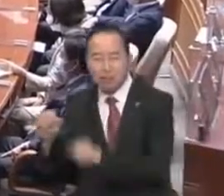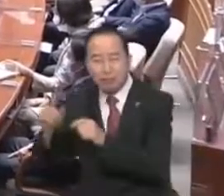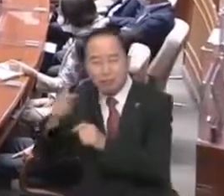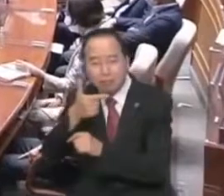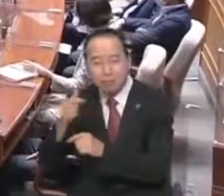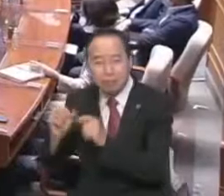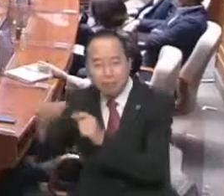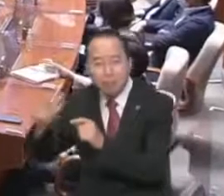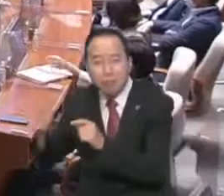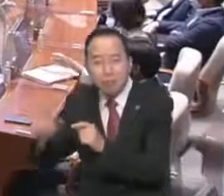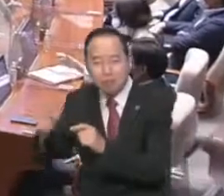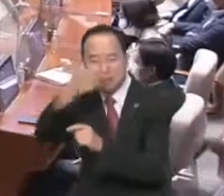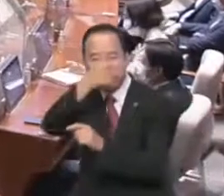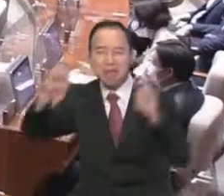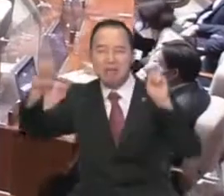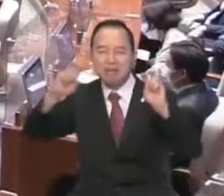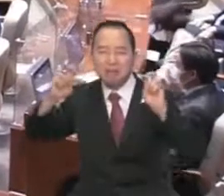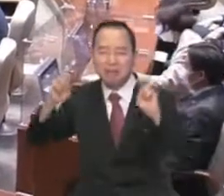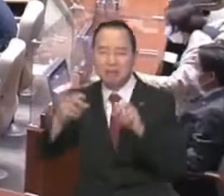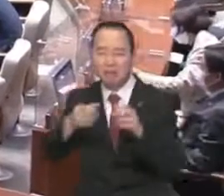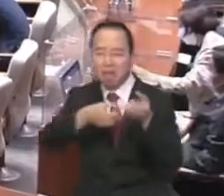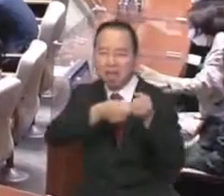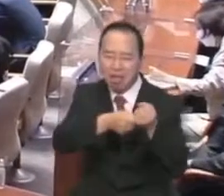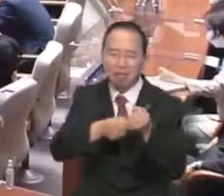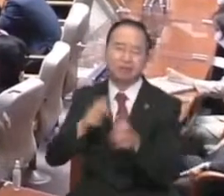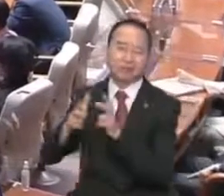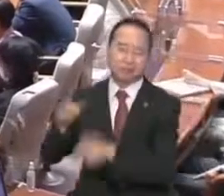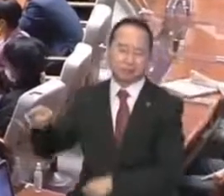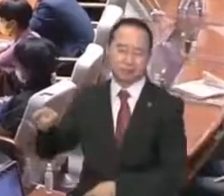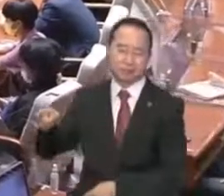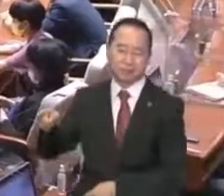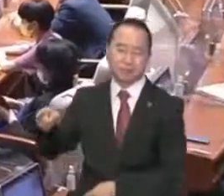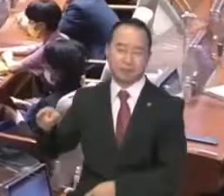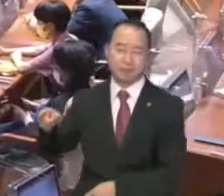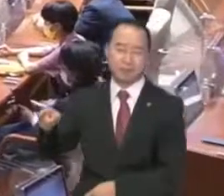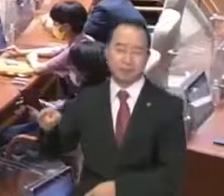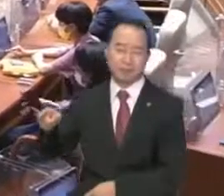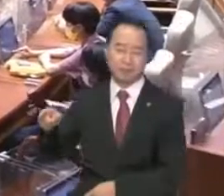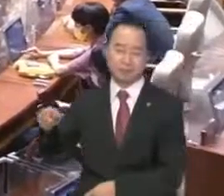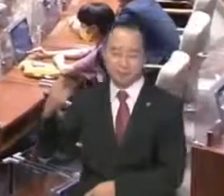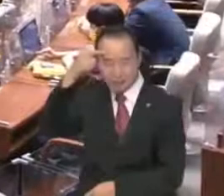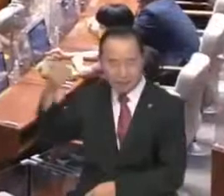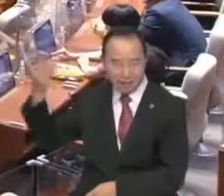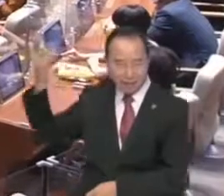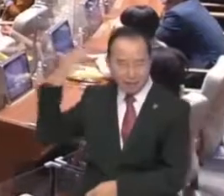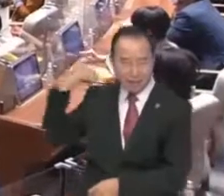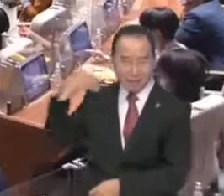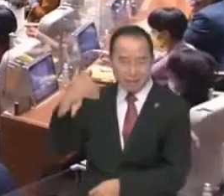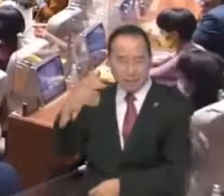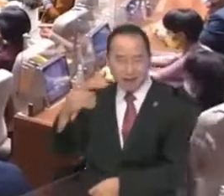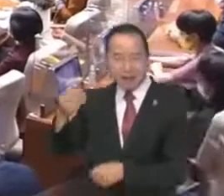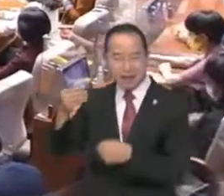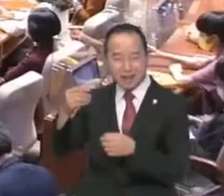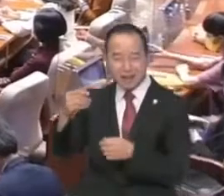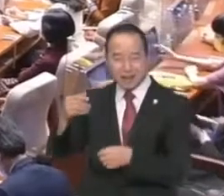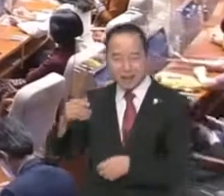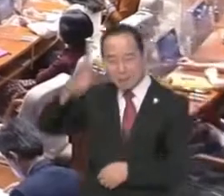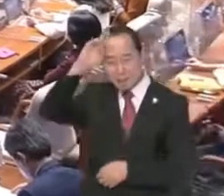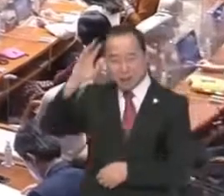것입니다. 녹색 성장과 창조 경제의 틀에서 크게 벗어나지 못하고 있습니다.